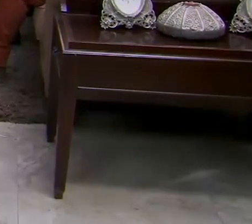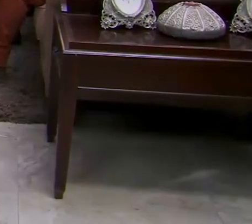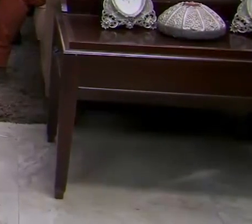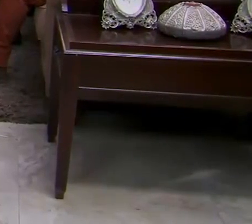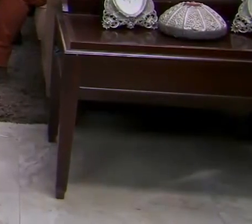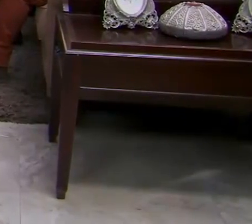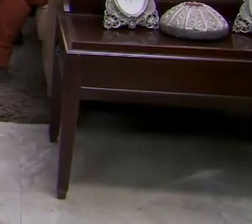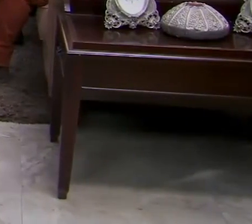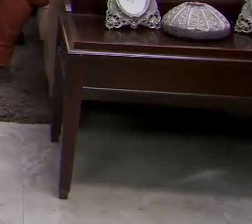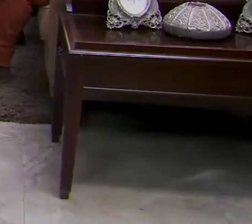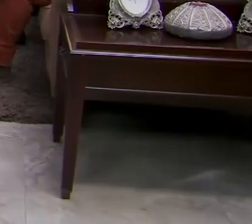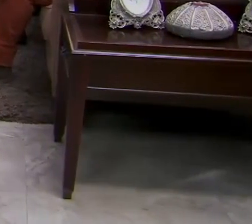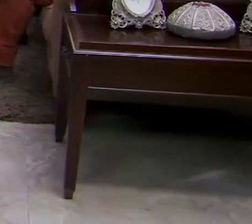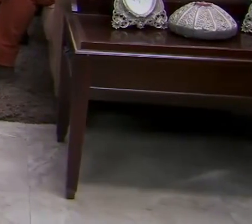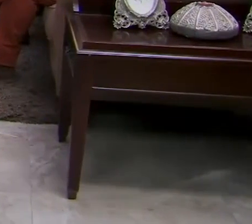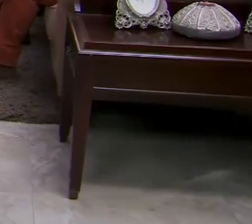geçti, şarkı seçiyor.